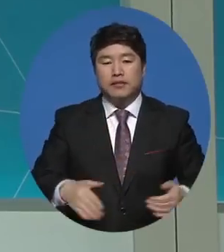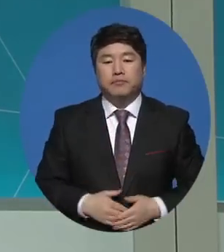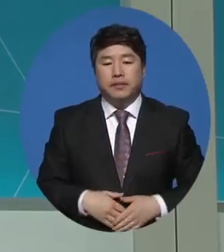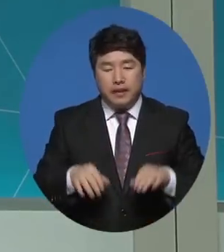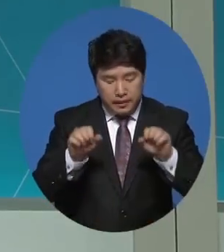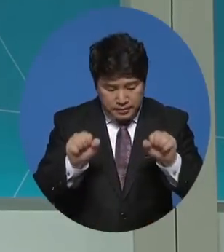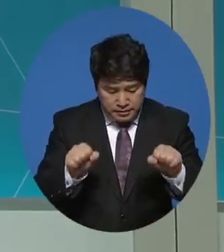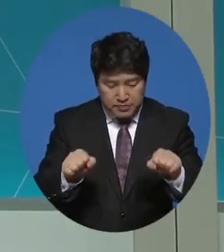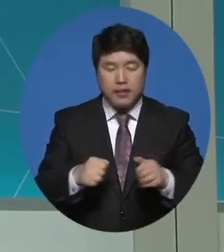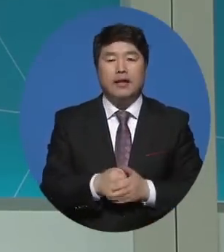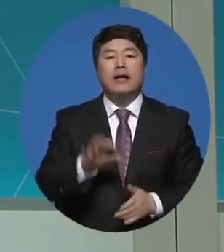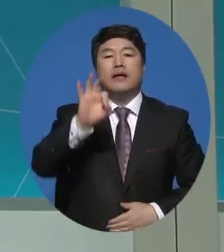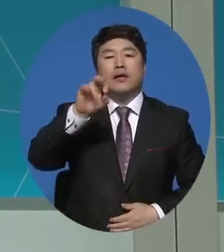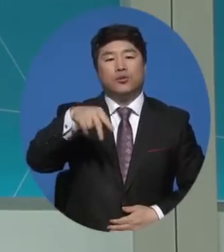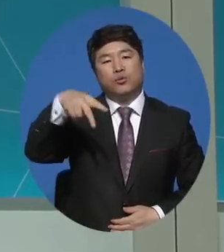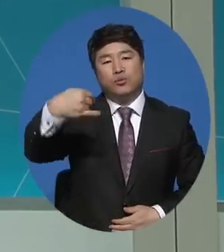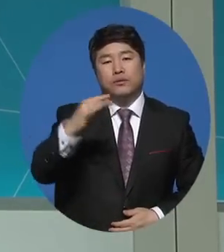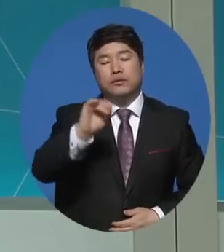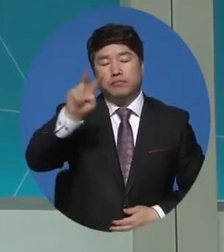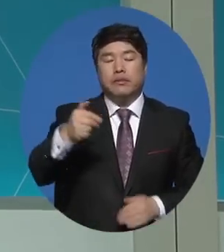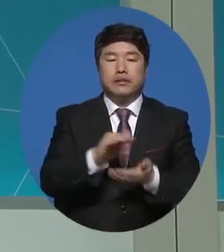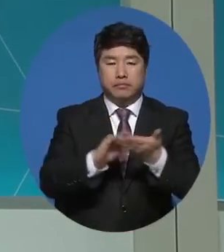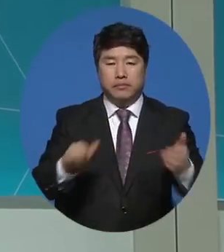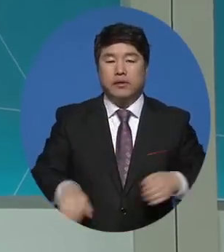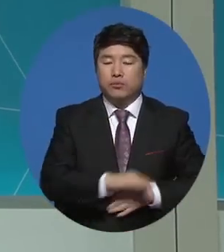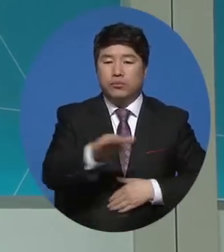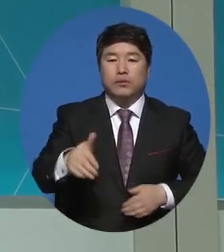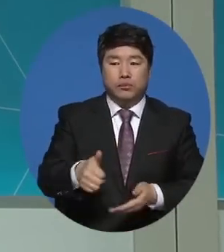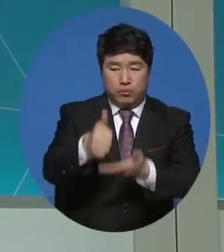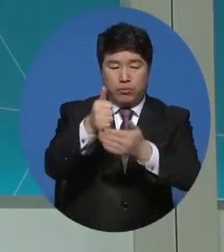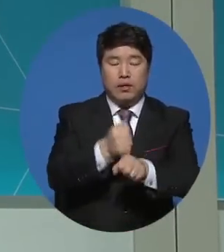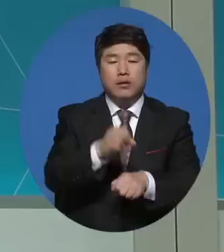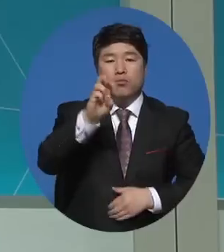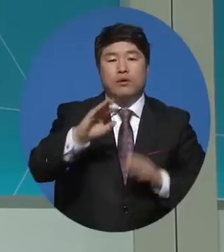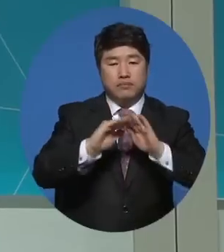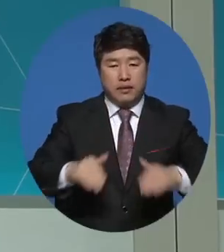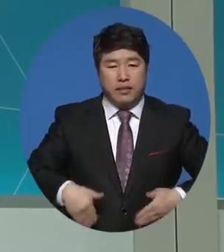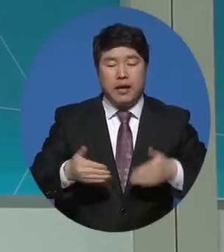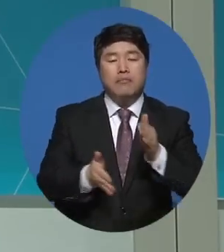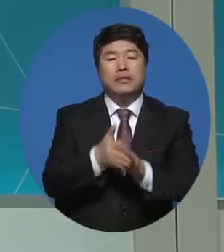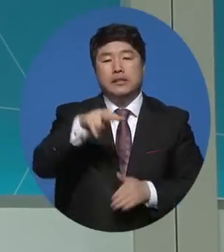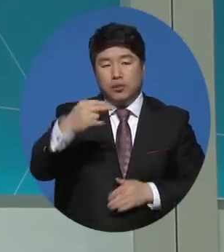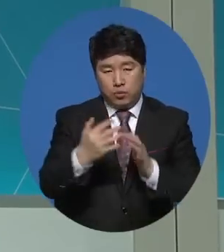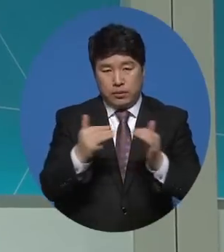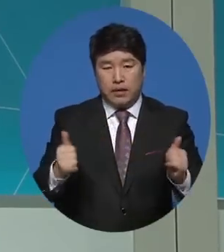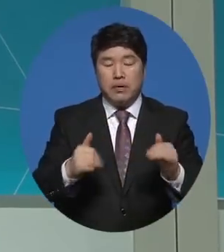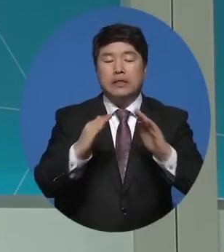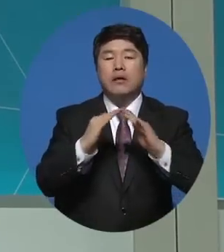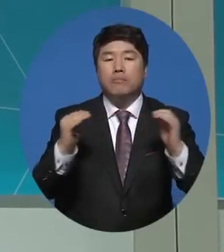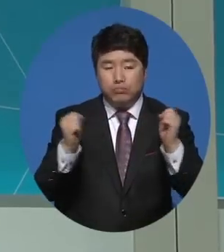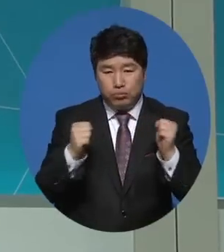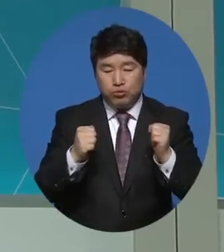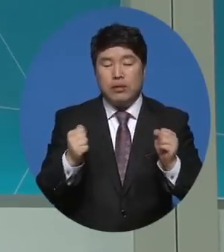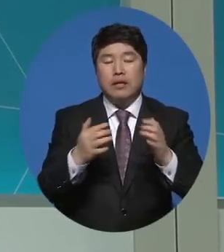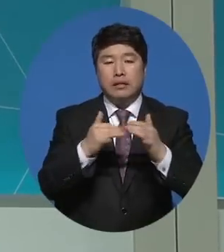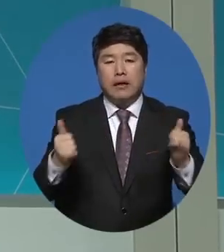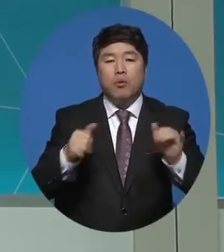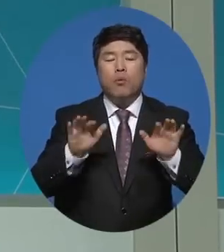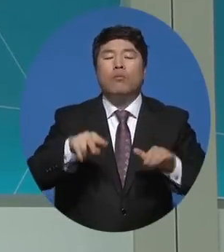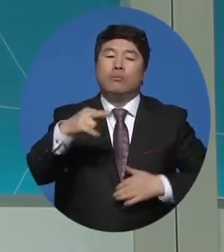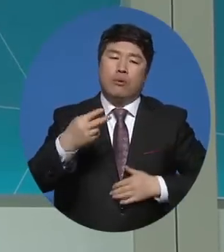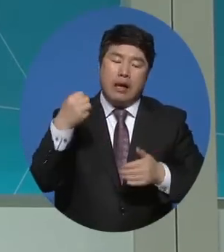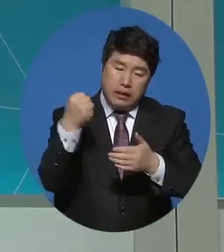안녕하십니까 유승민 있니다 우리 존경하는 광주 전남 시도민 또 전라북도 도민 오늘또